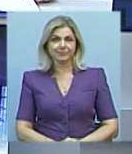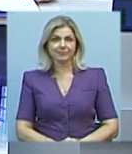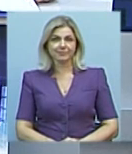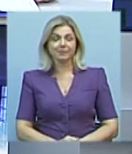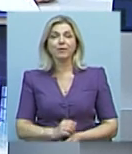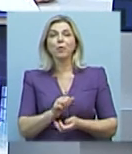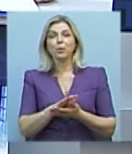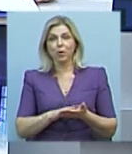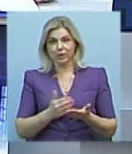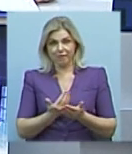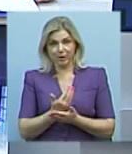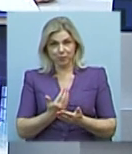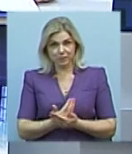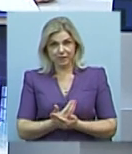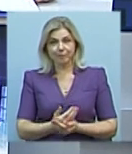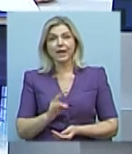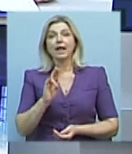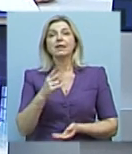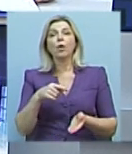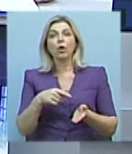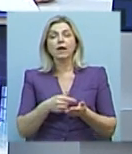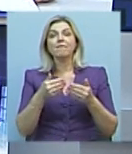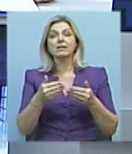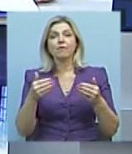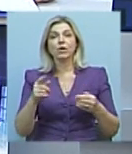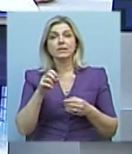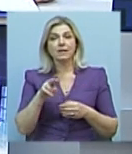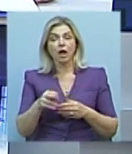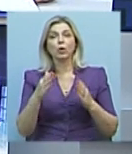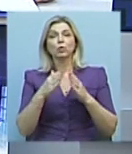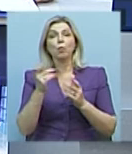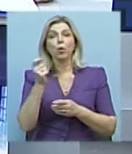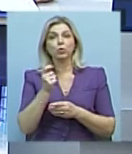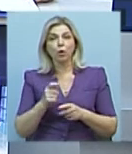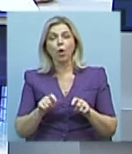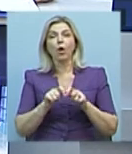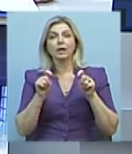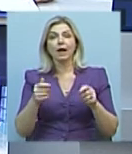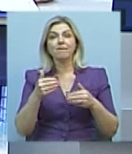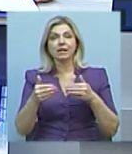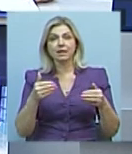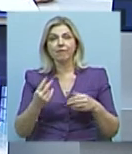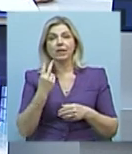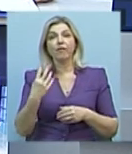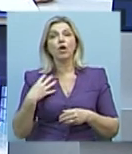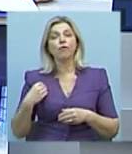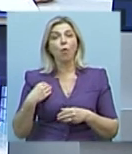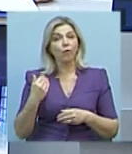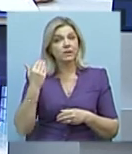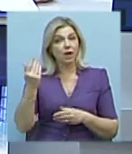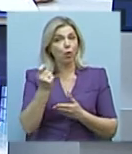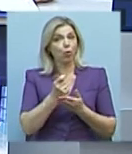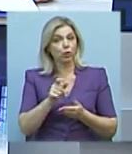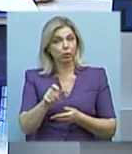І ми продовжуємо наш випуск. В Миколаєві у виставковій залі будинку художника відкрилась виставка двох львівських художників –